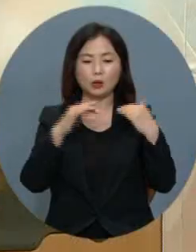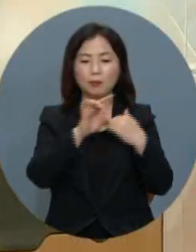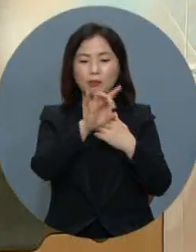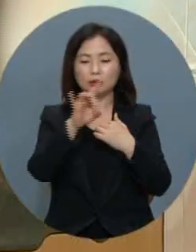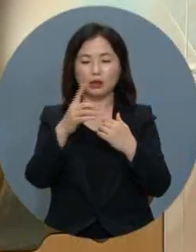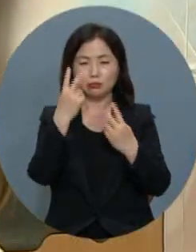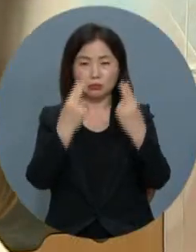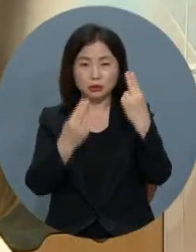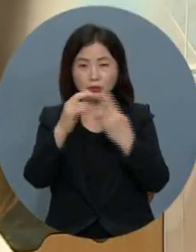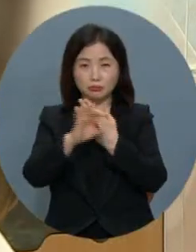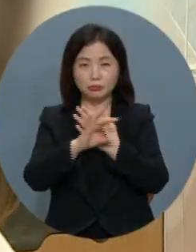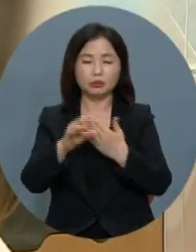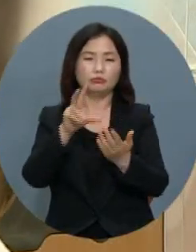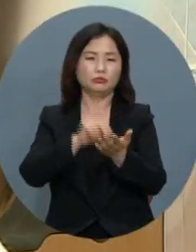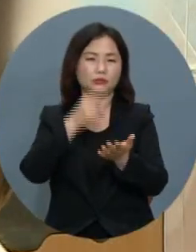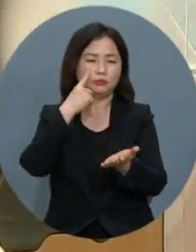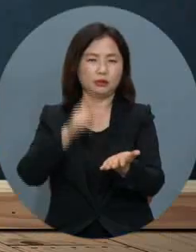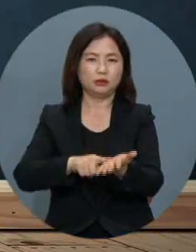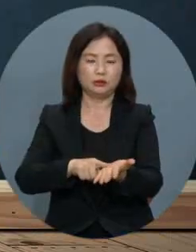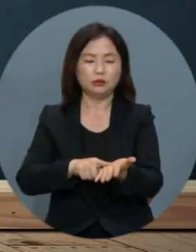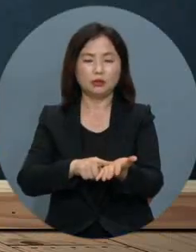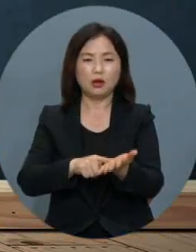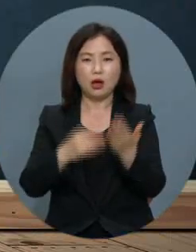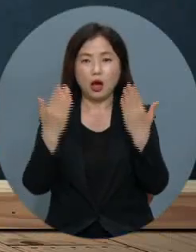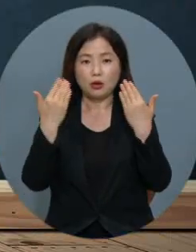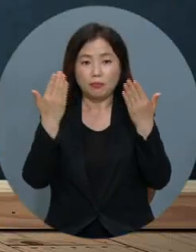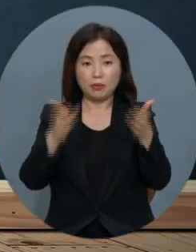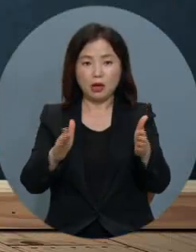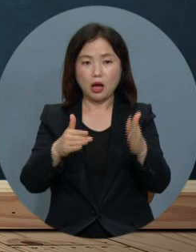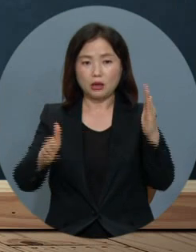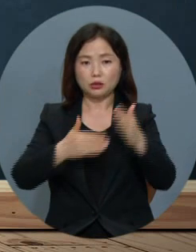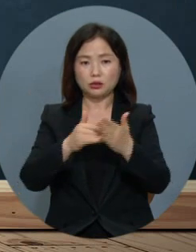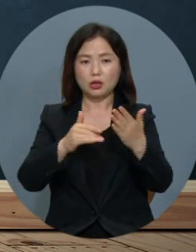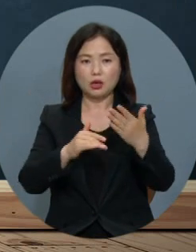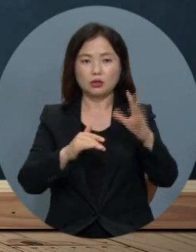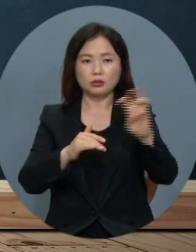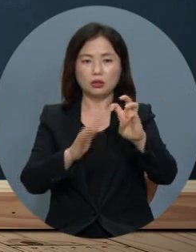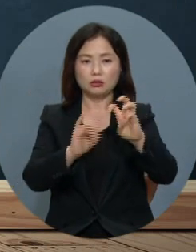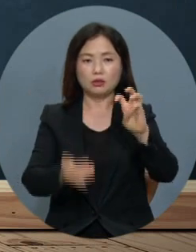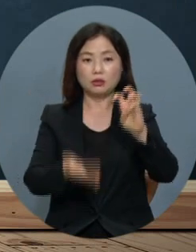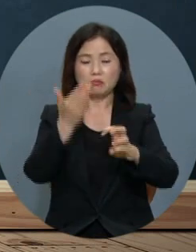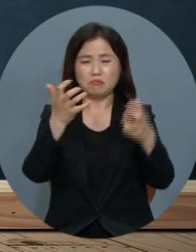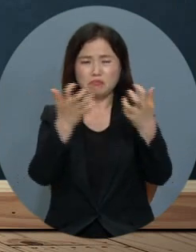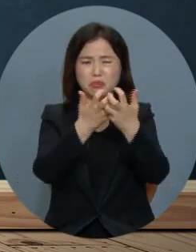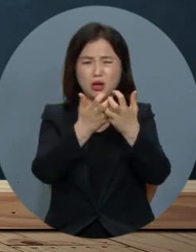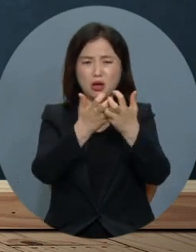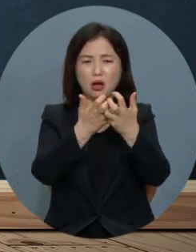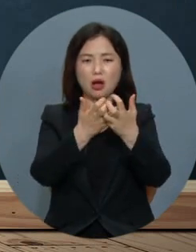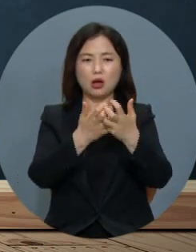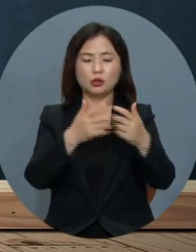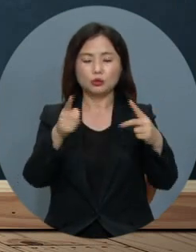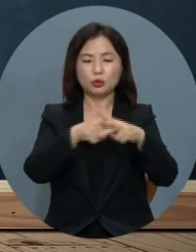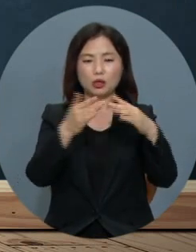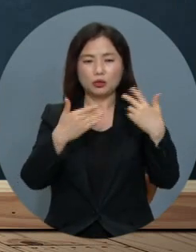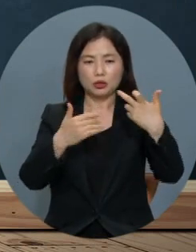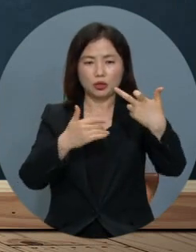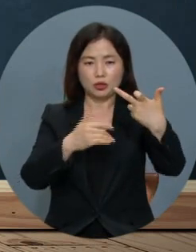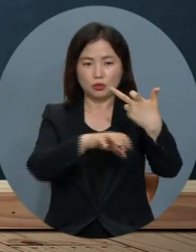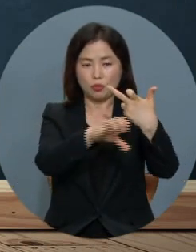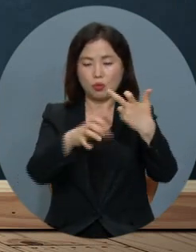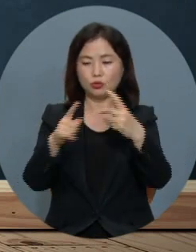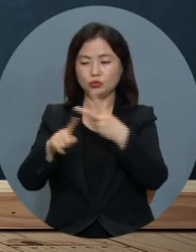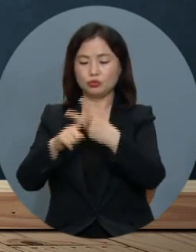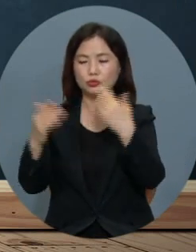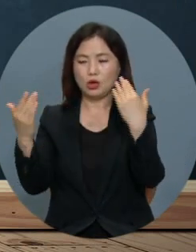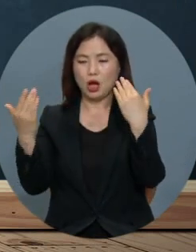살펴보면 문제가 드러납니다 학급당 학생수가 30명이 넘는 과밀 학교가 초등학교 17곳